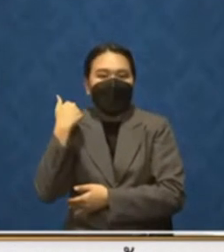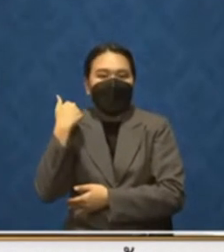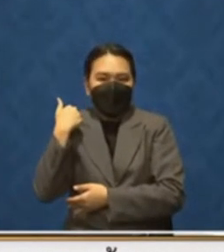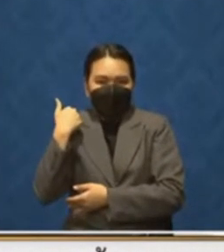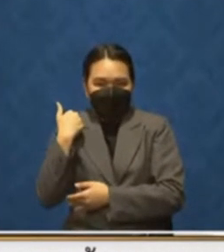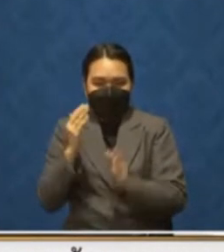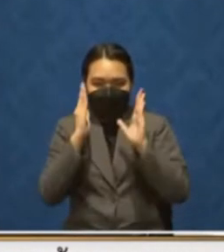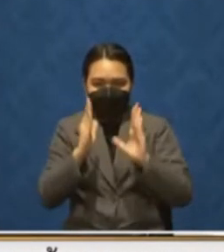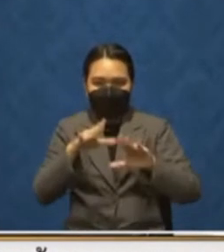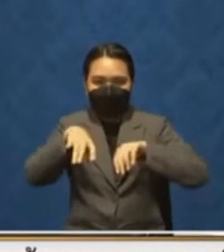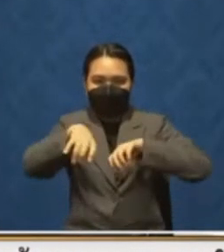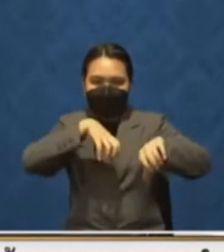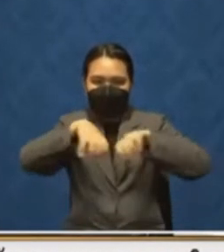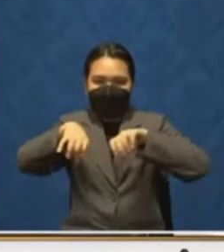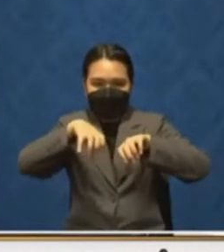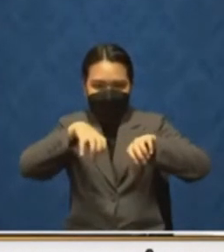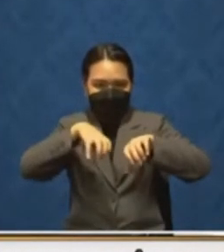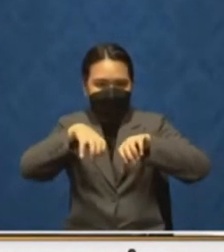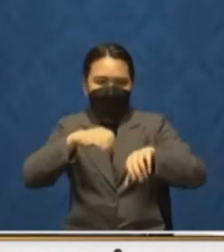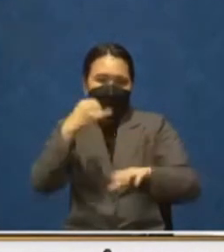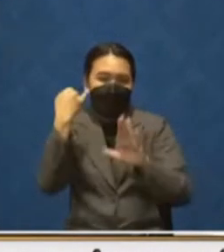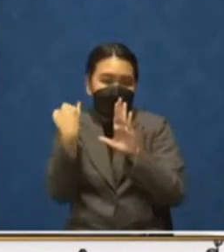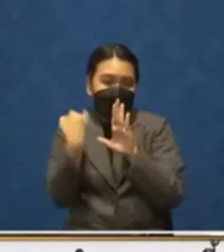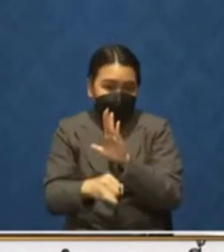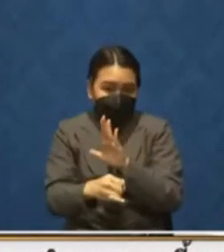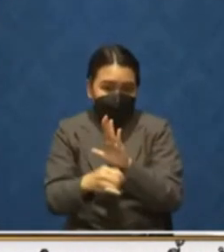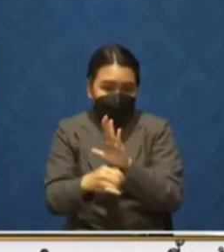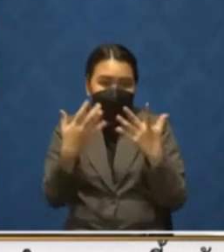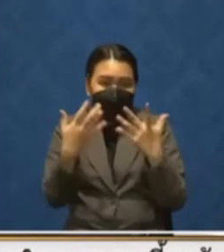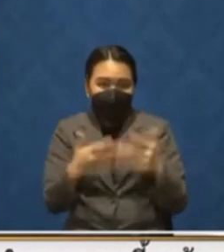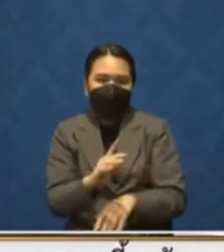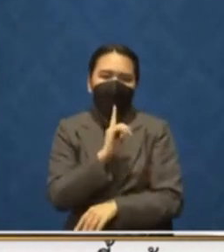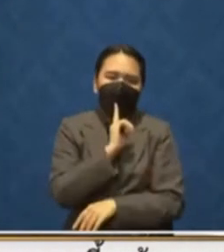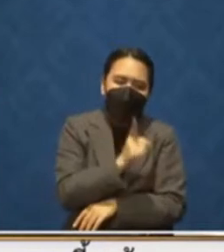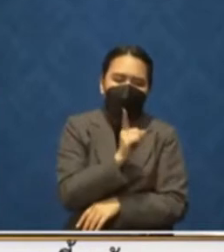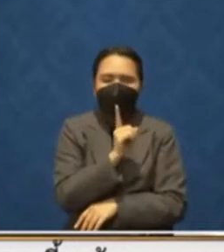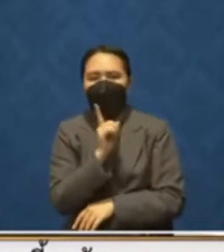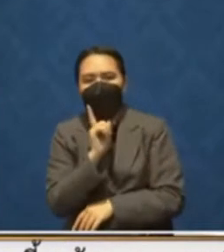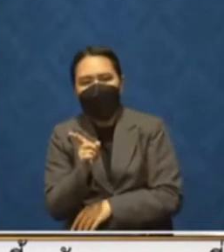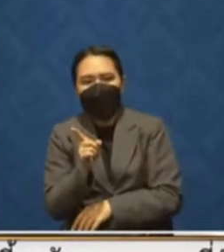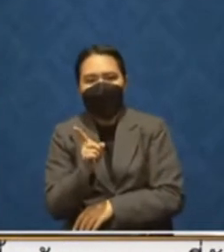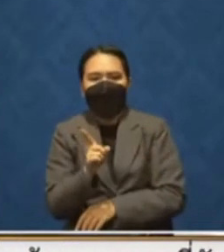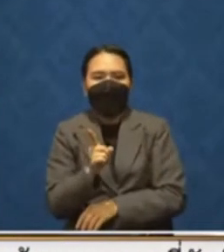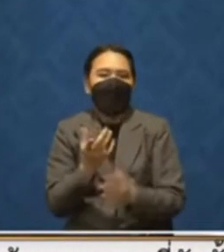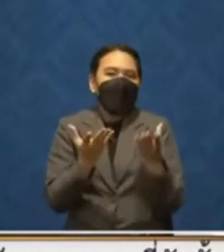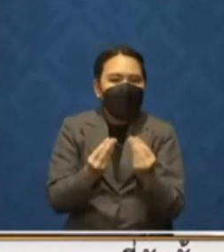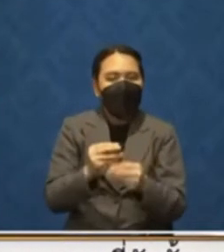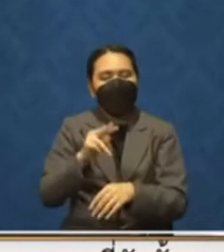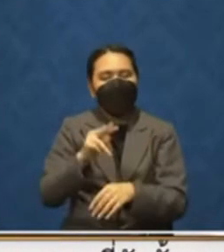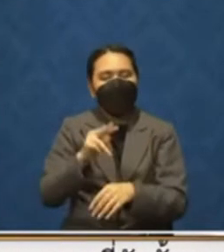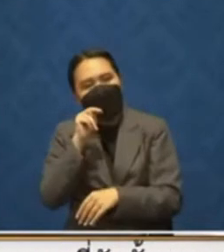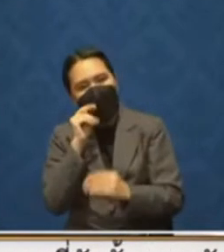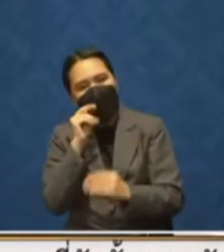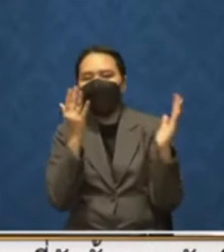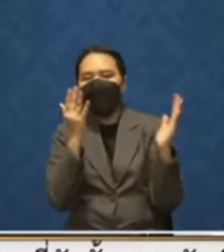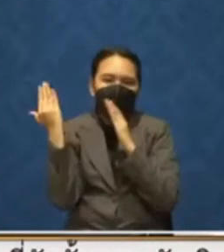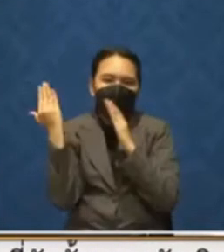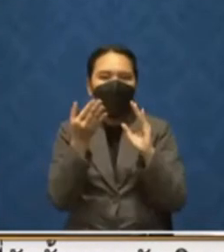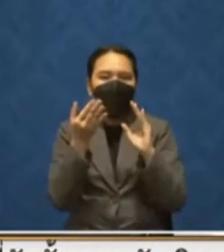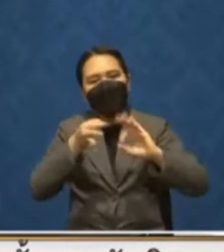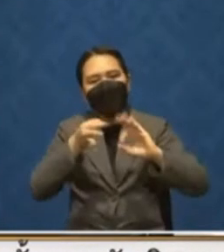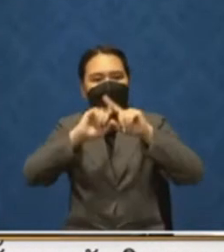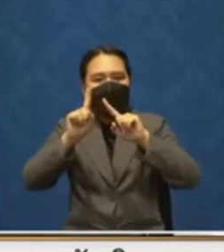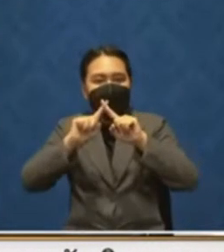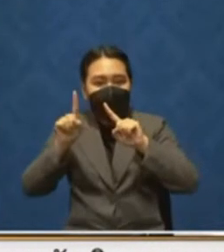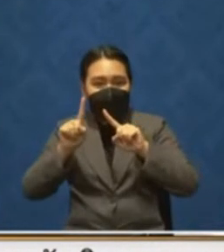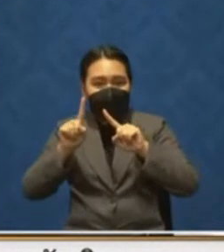ดินติดธาตุบกคล้องแล้วก็พยายามโทษโน่นโทษนี่โทษดินโทษน้ำโทษลมโทษไฟเผลอไปโทษ